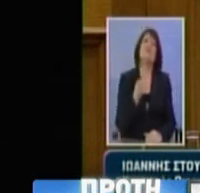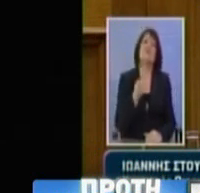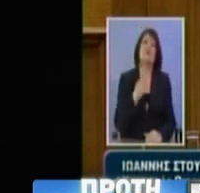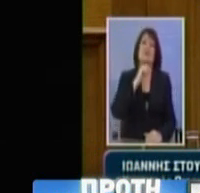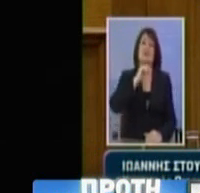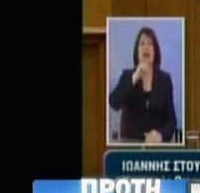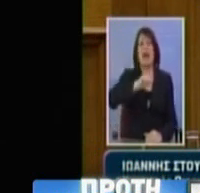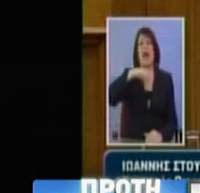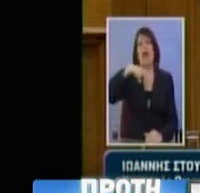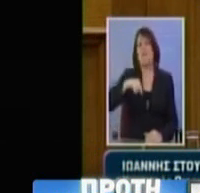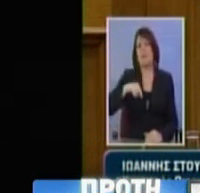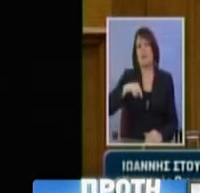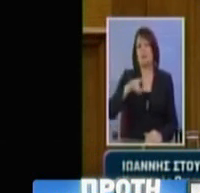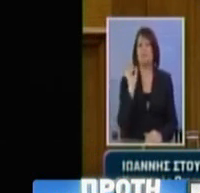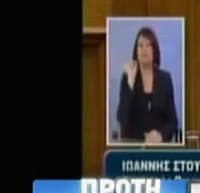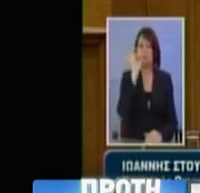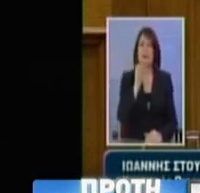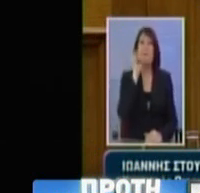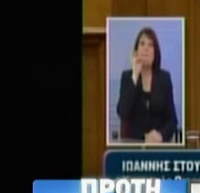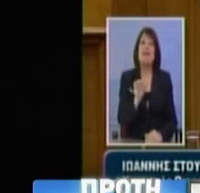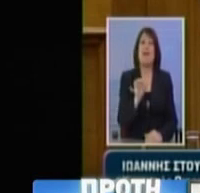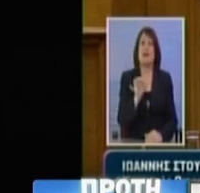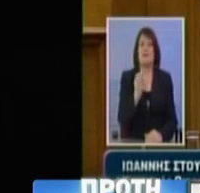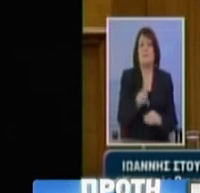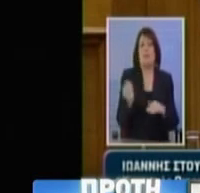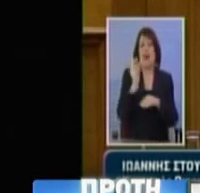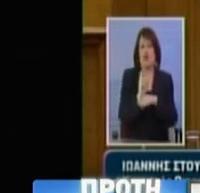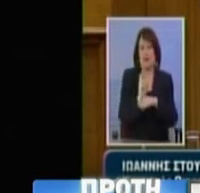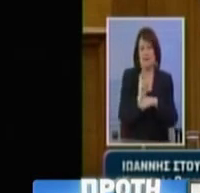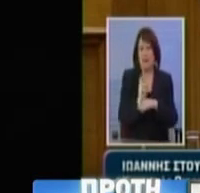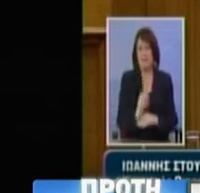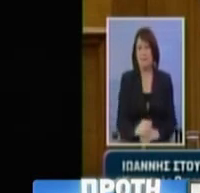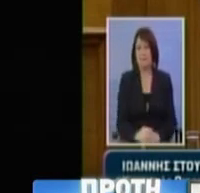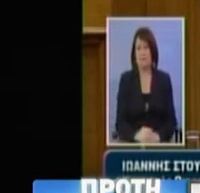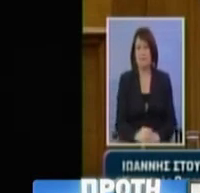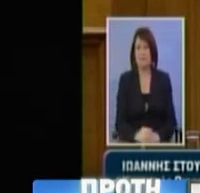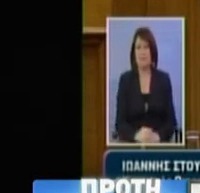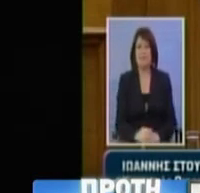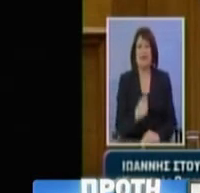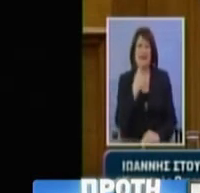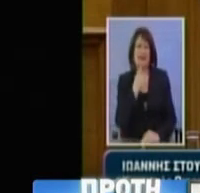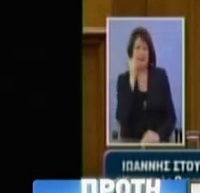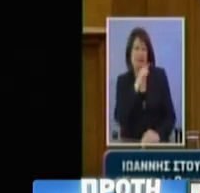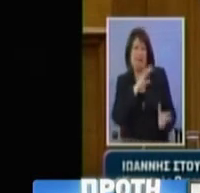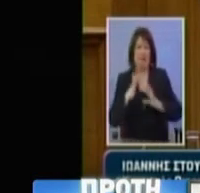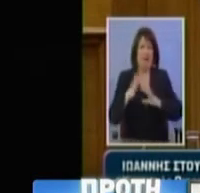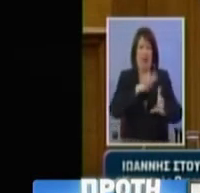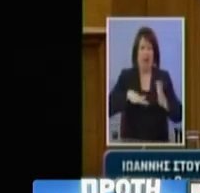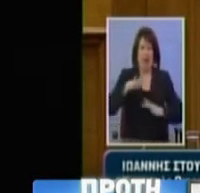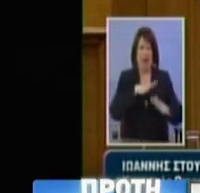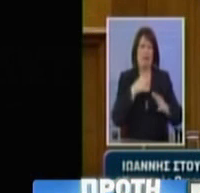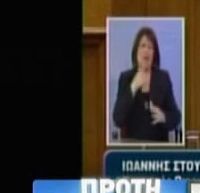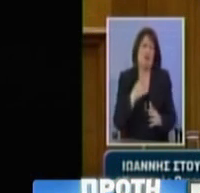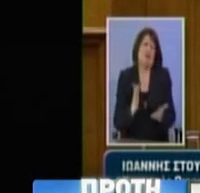των δημόσιων δαπανών. Οικονομική ελάφρυνση από τις επικείμενες αποφάσεις της Ευρώπης για την Ελλάδα σχετικά με το ύψος και τον